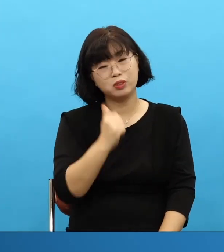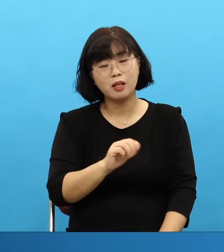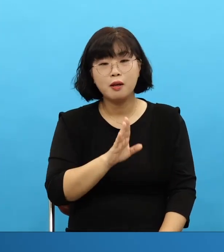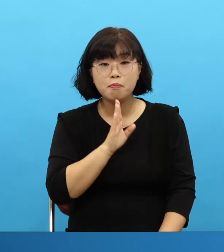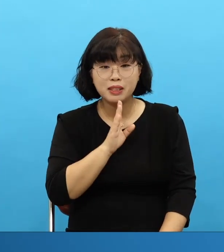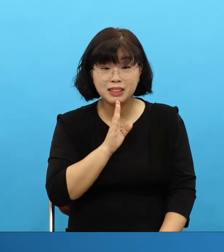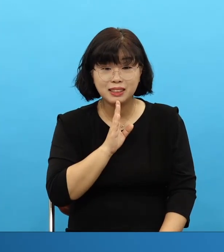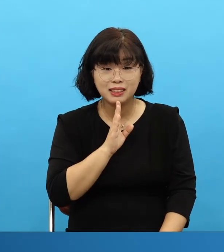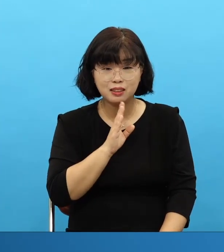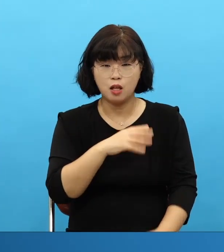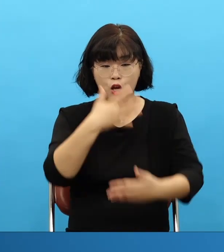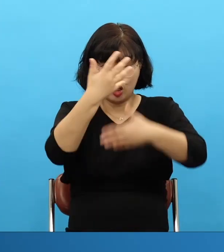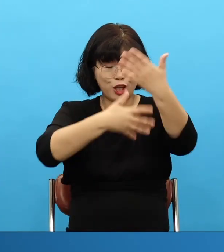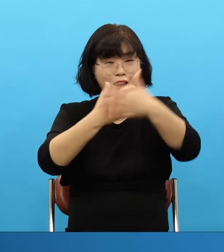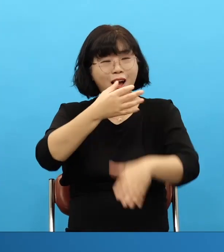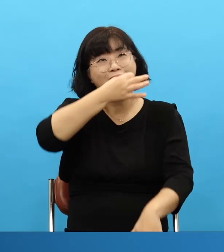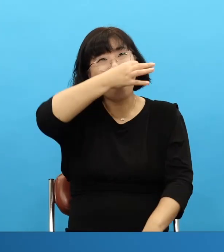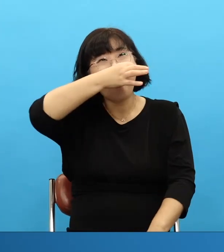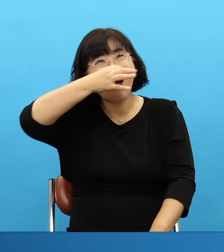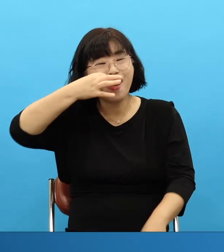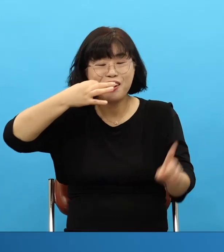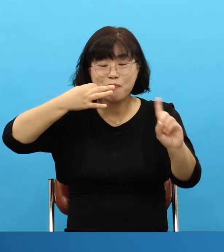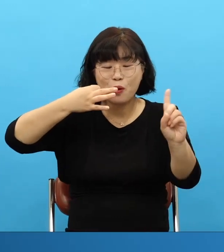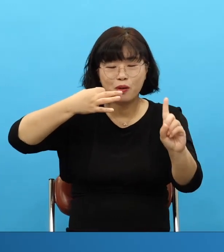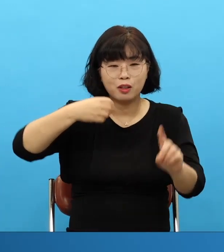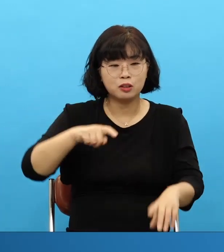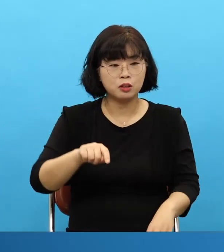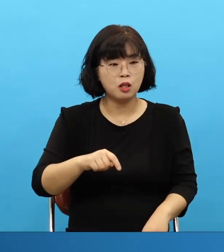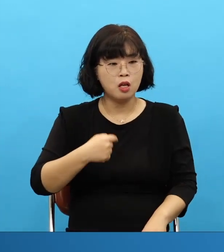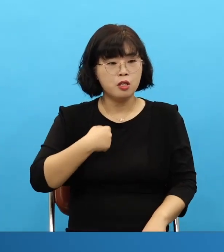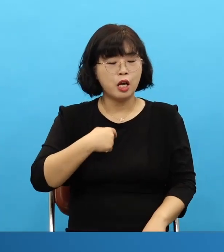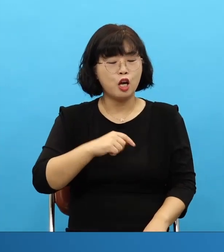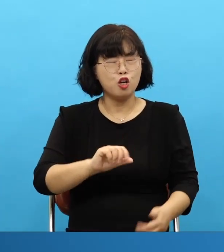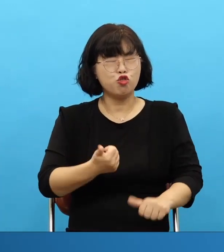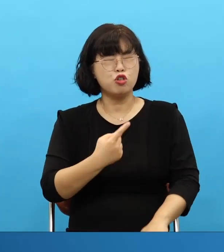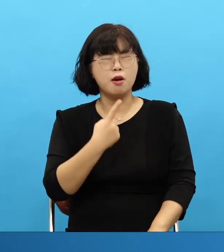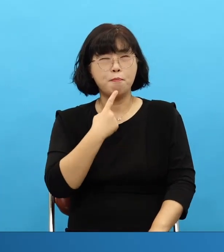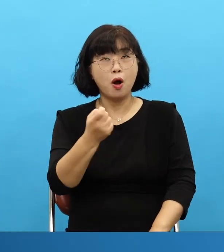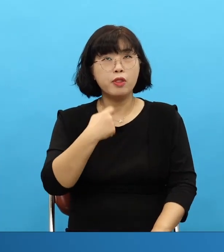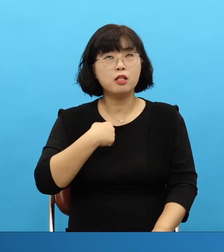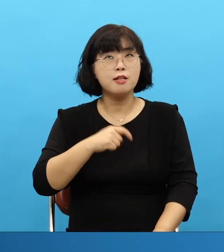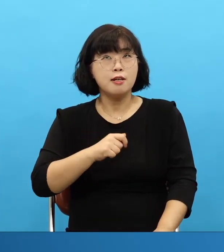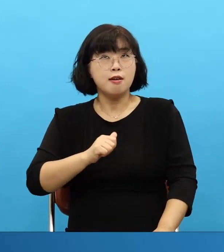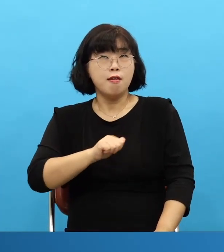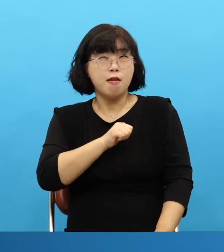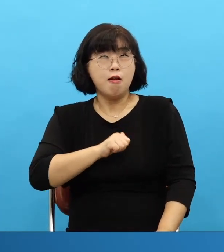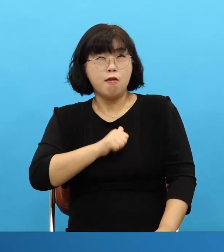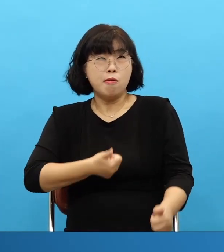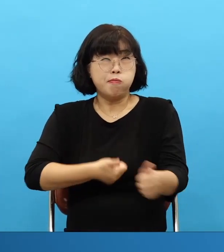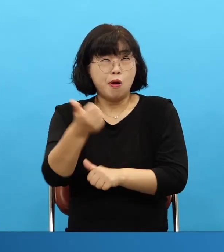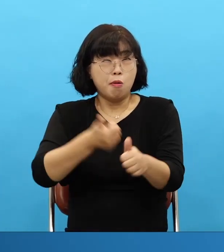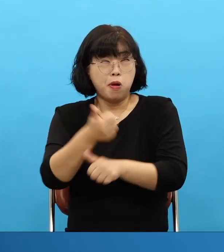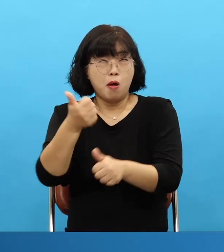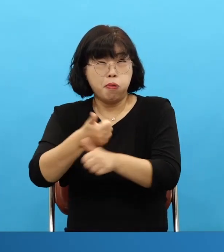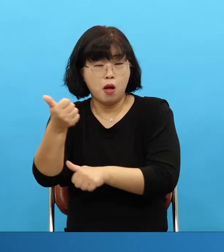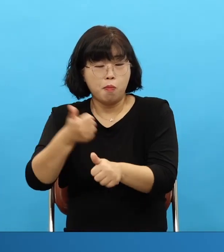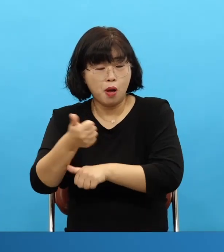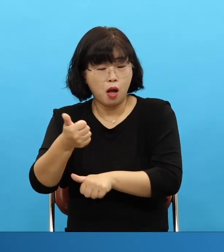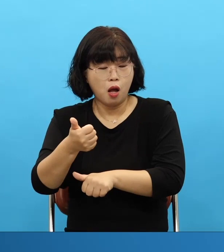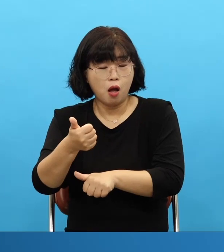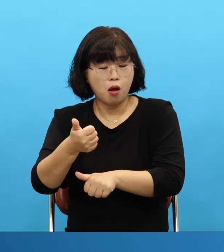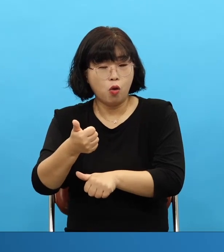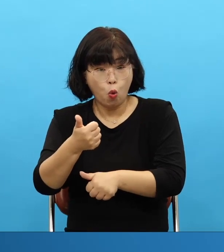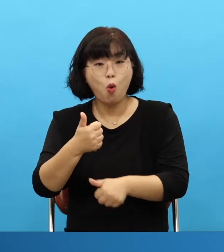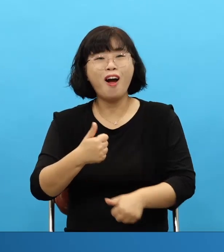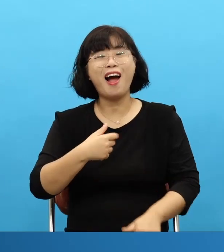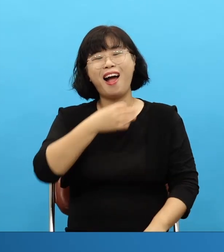야, 뭐 사람들이 뭘 느끼지. 나 밥만 먹고 죽는다. 그런 영화는 없어요. There's no movies without any of